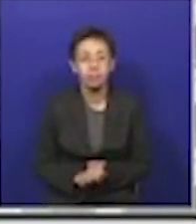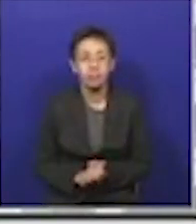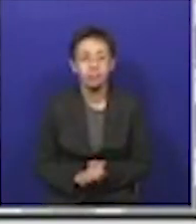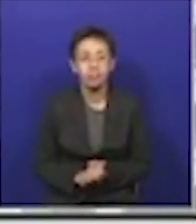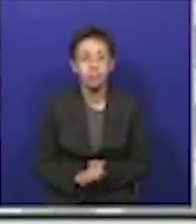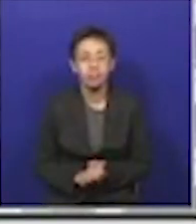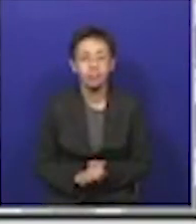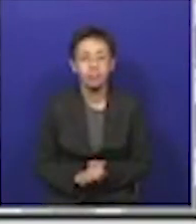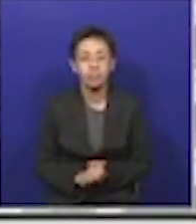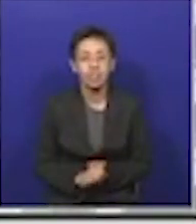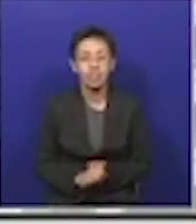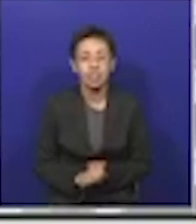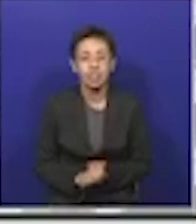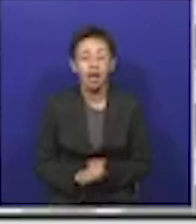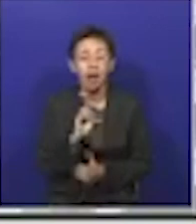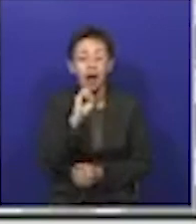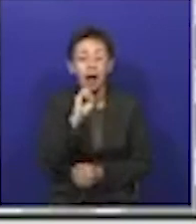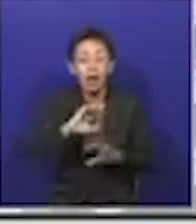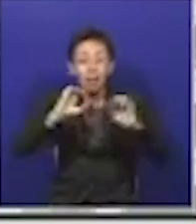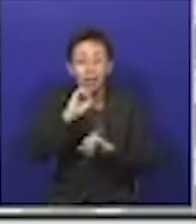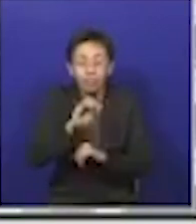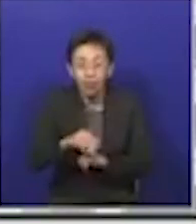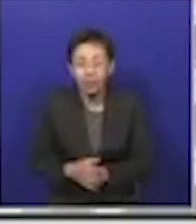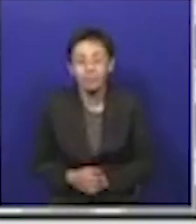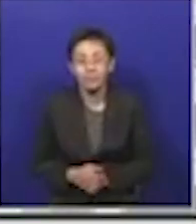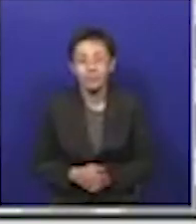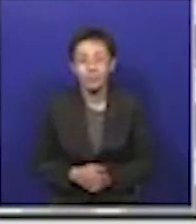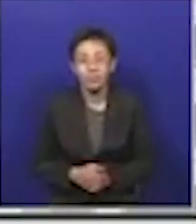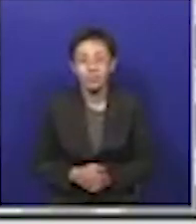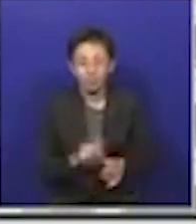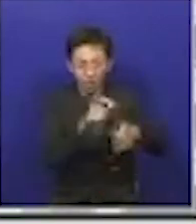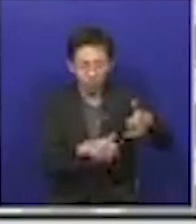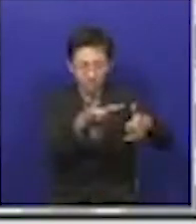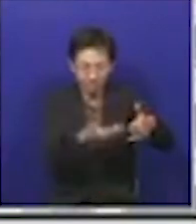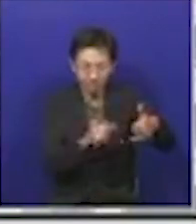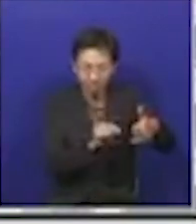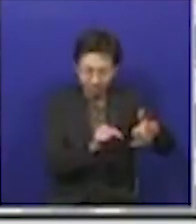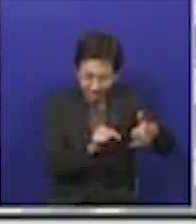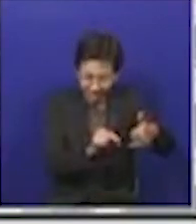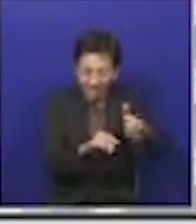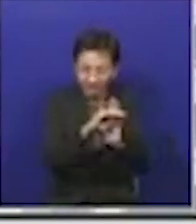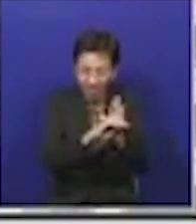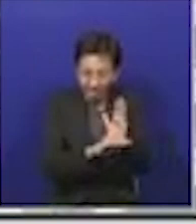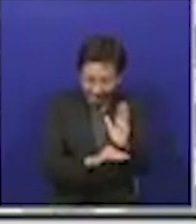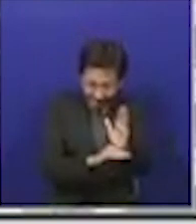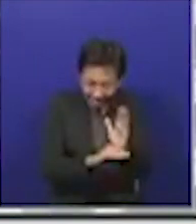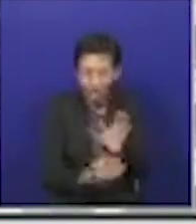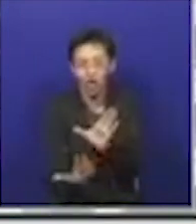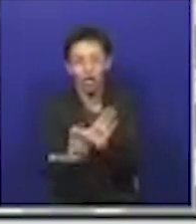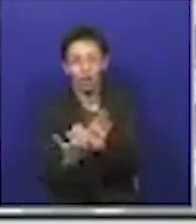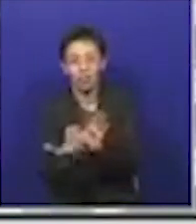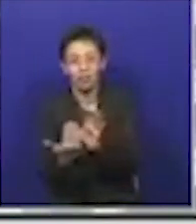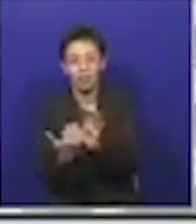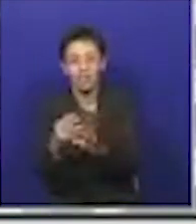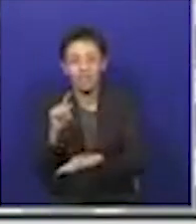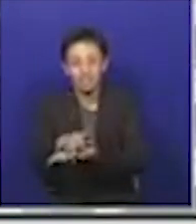มีอย่างที่ไหนฮะไปบอกว่าใครมีคุณสมบัติอย่างนี้ทำอย่างนี้ให้มายื่นลงทะเบียน